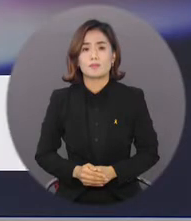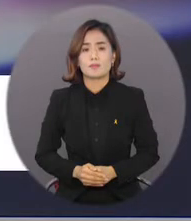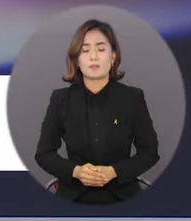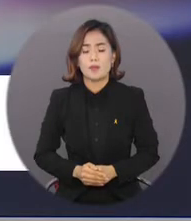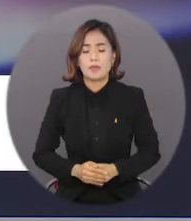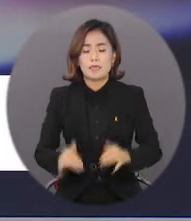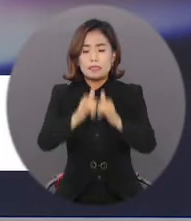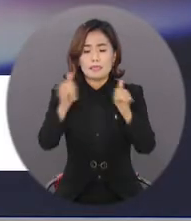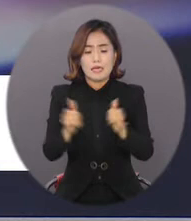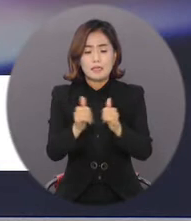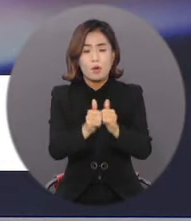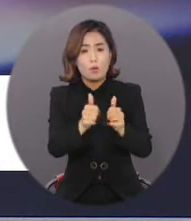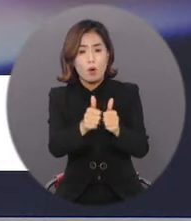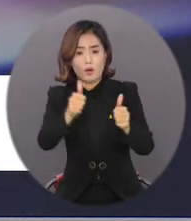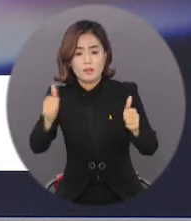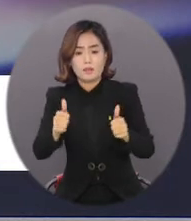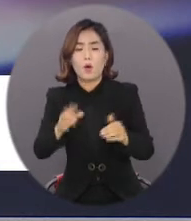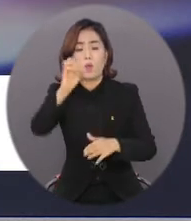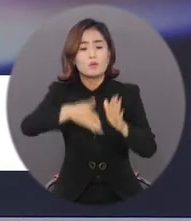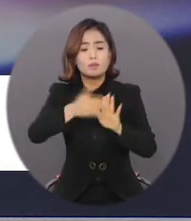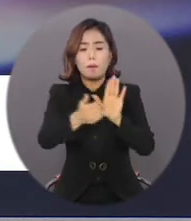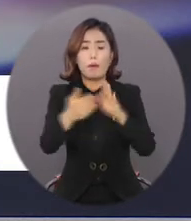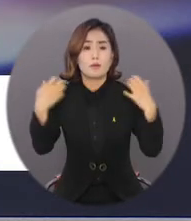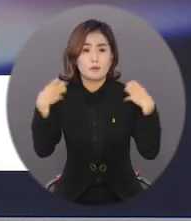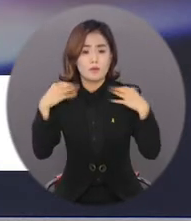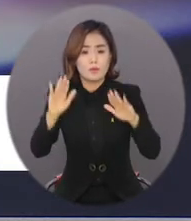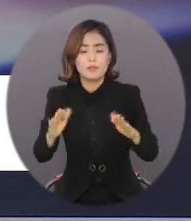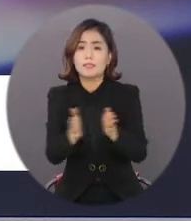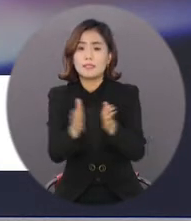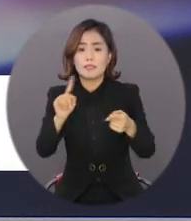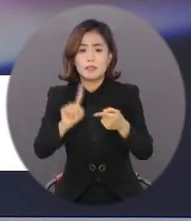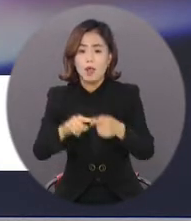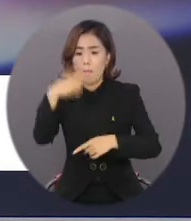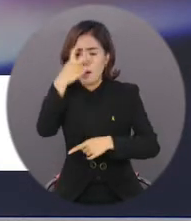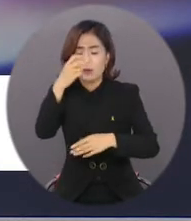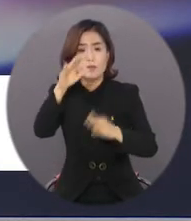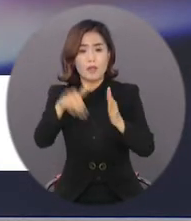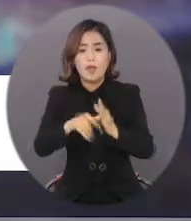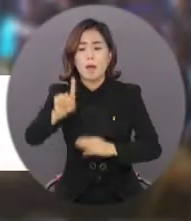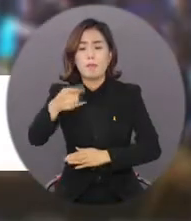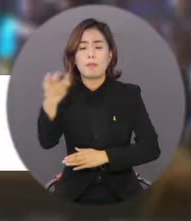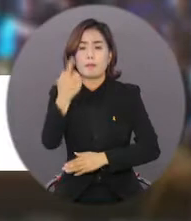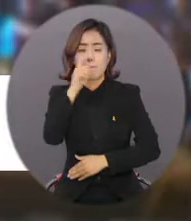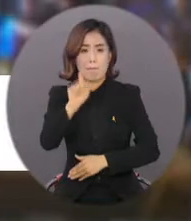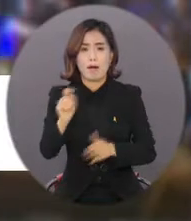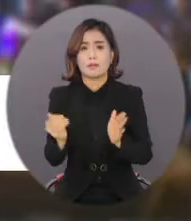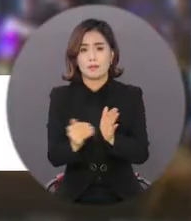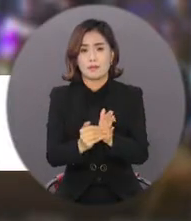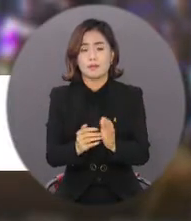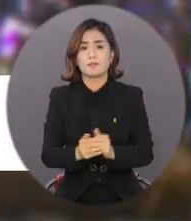강화된 사회적 거리 두기를 시행하고 있는 광주시 방역당국이 최근 실시한 방역점검에서 180여 곳을